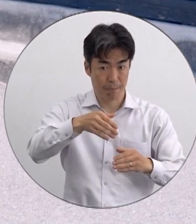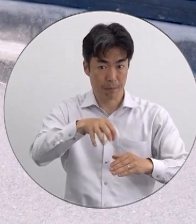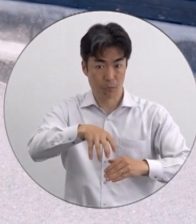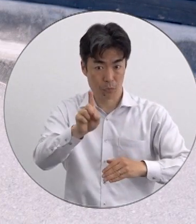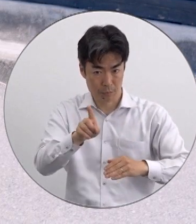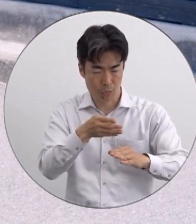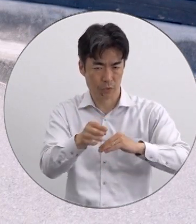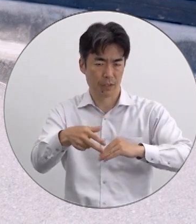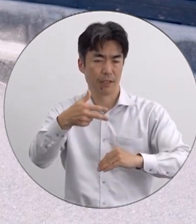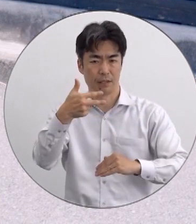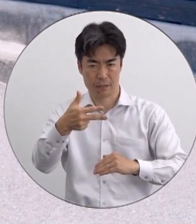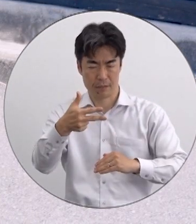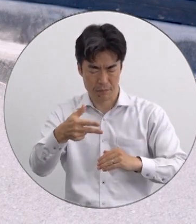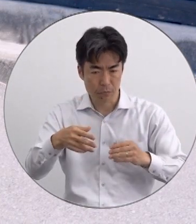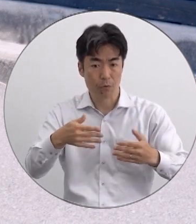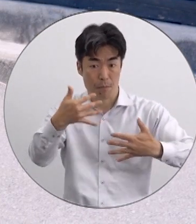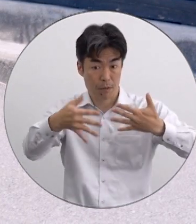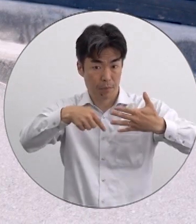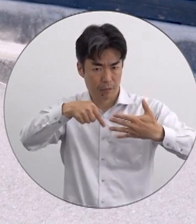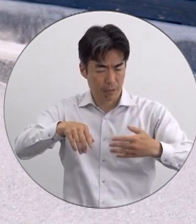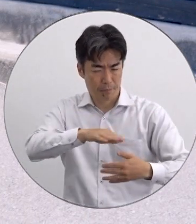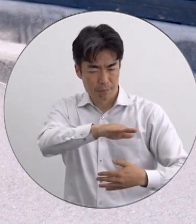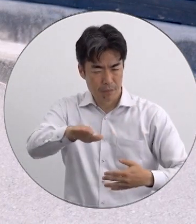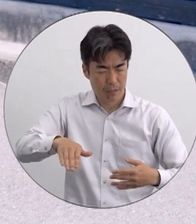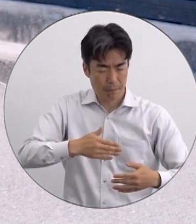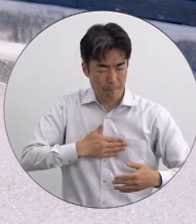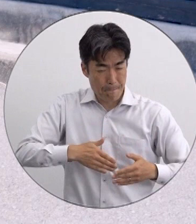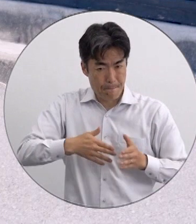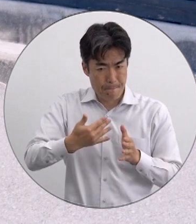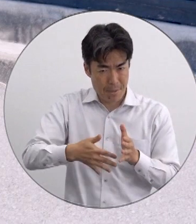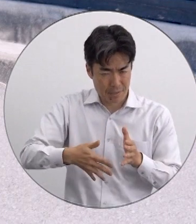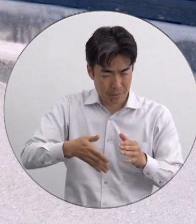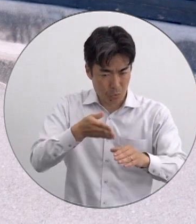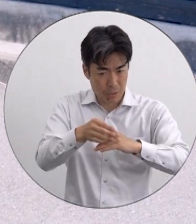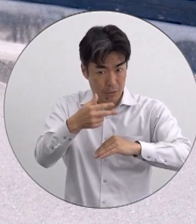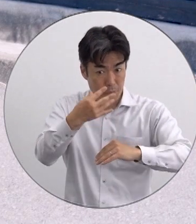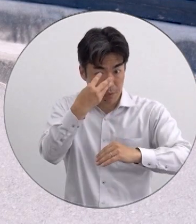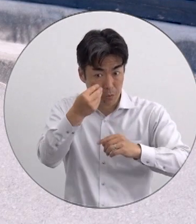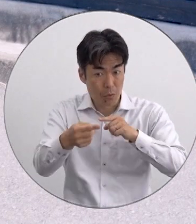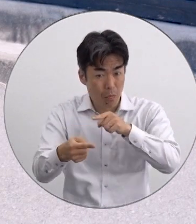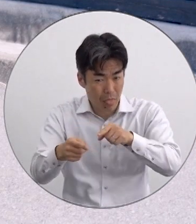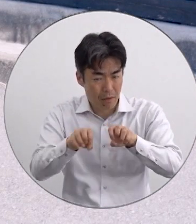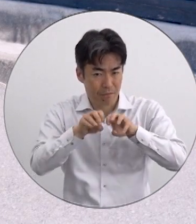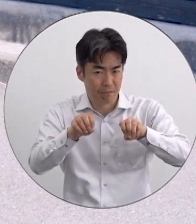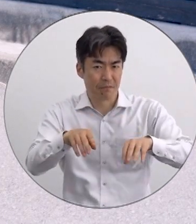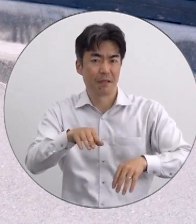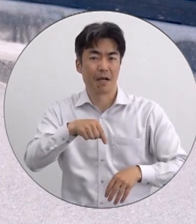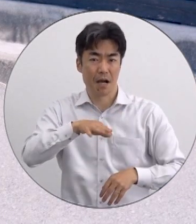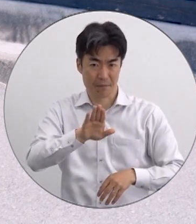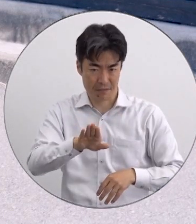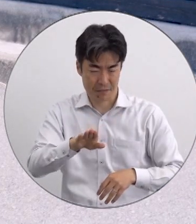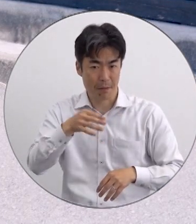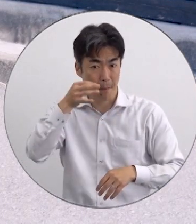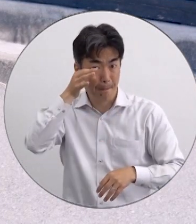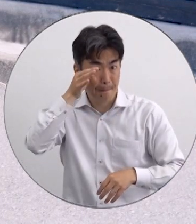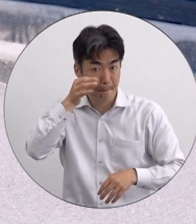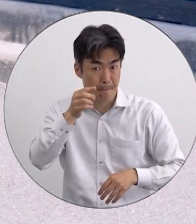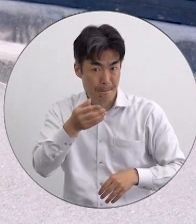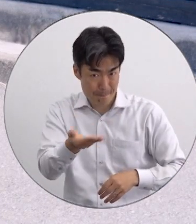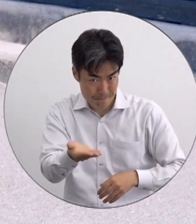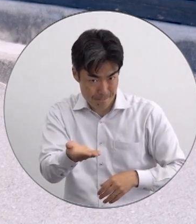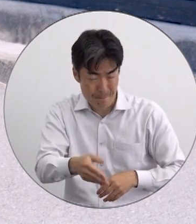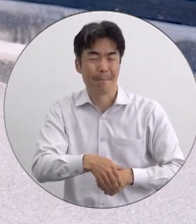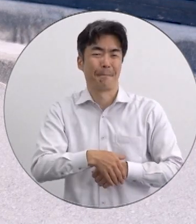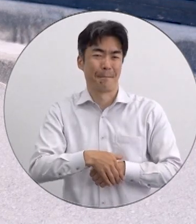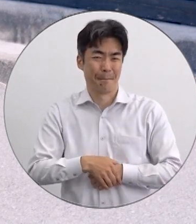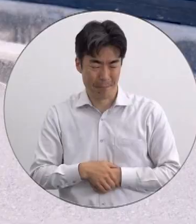市。この番組はまだ知られていない越谷市の魅力を発信していきます。まずはじめはこちらのコーナ